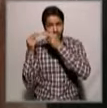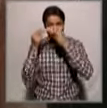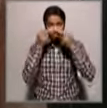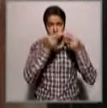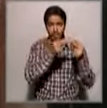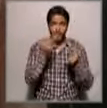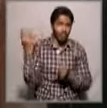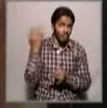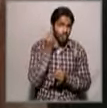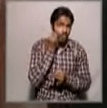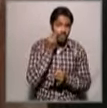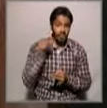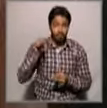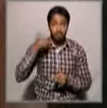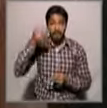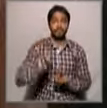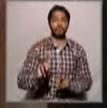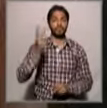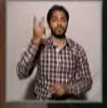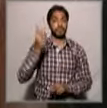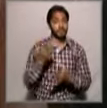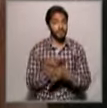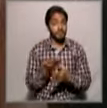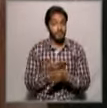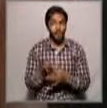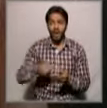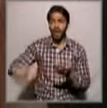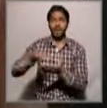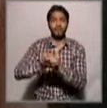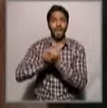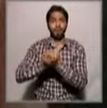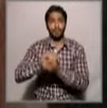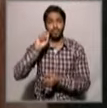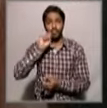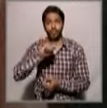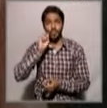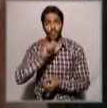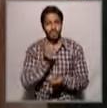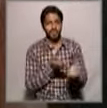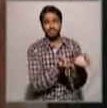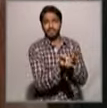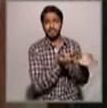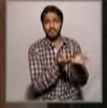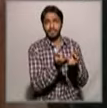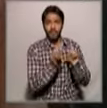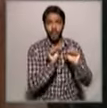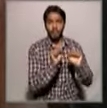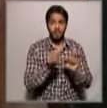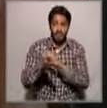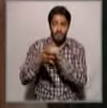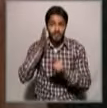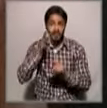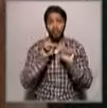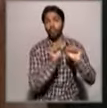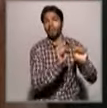التقصير في الصلوات. فعايزين كلام لأحمد ولكل حد فينا لأني نسأل الله العافية ونسأل الله الثبات حتى الممات.